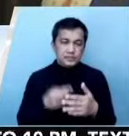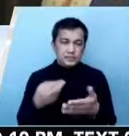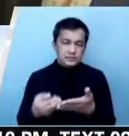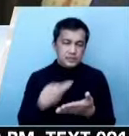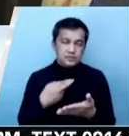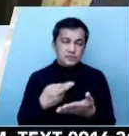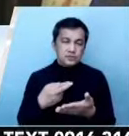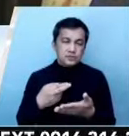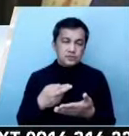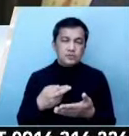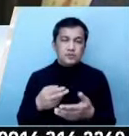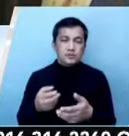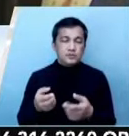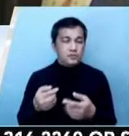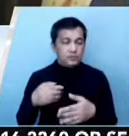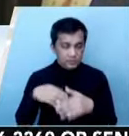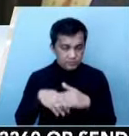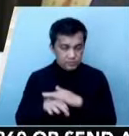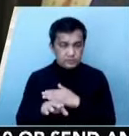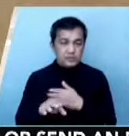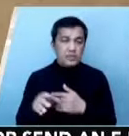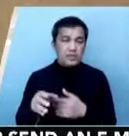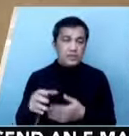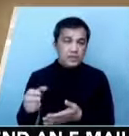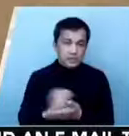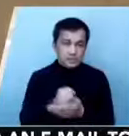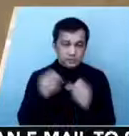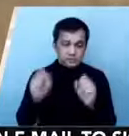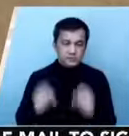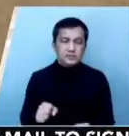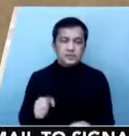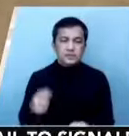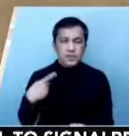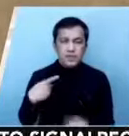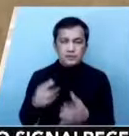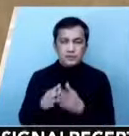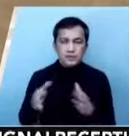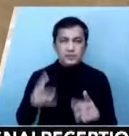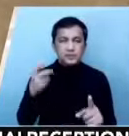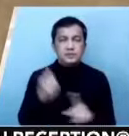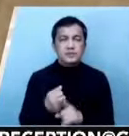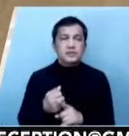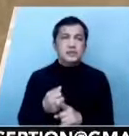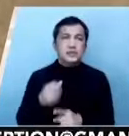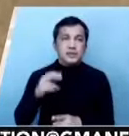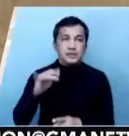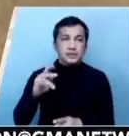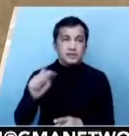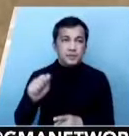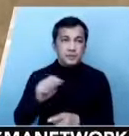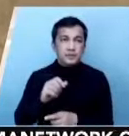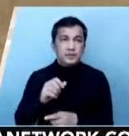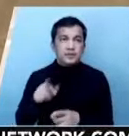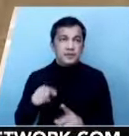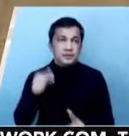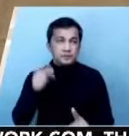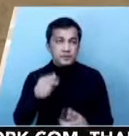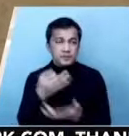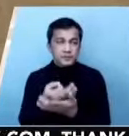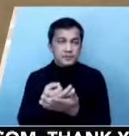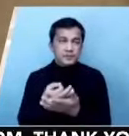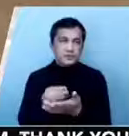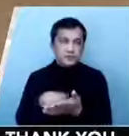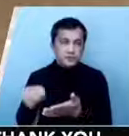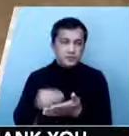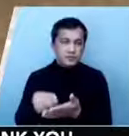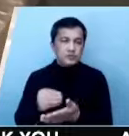I don't think it will be a significant effect kasi ang pera ng NFA sa kabuuan, no, will buy only less than 2%